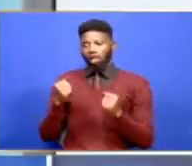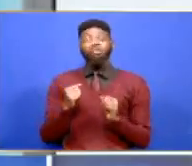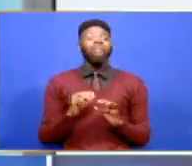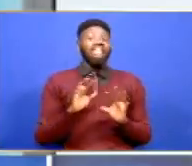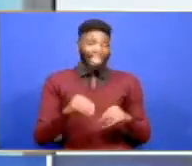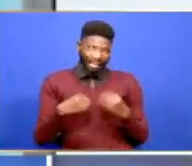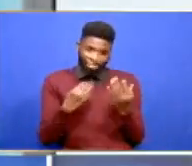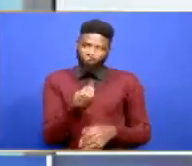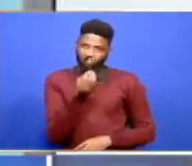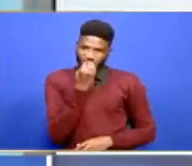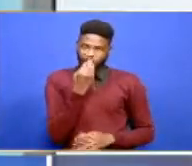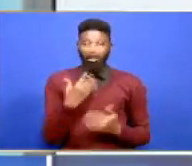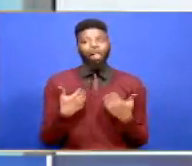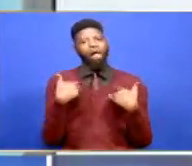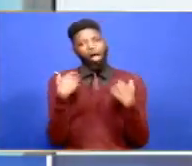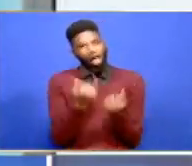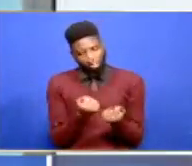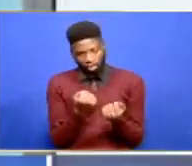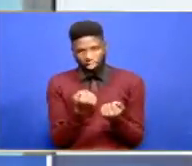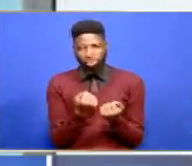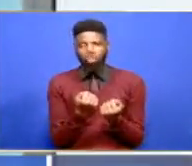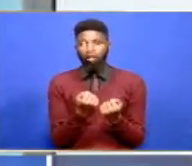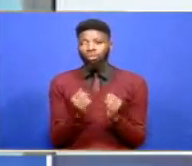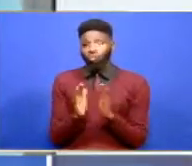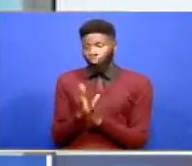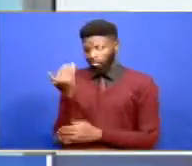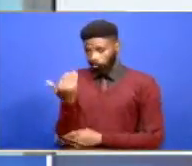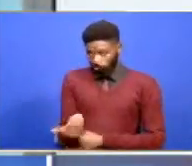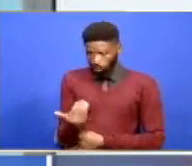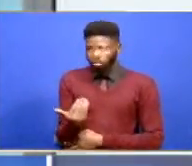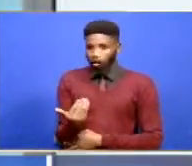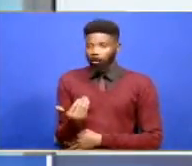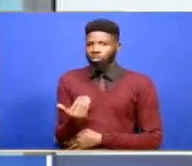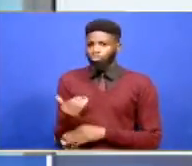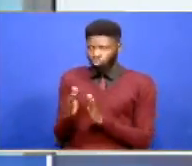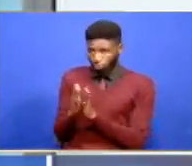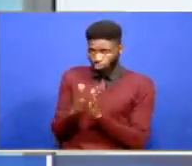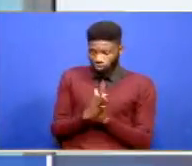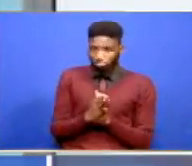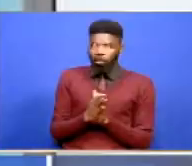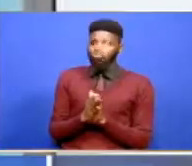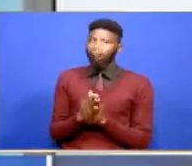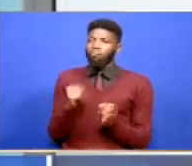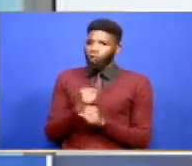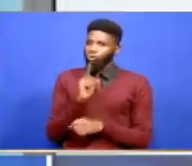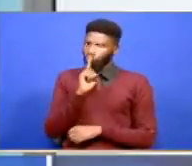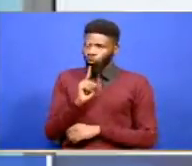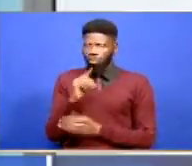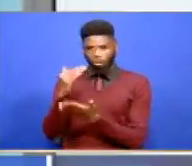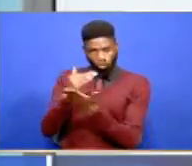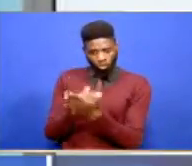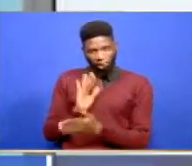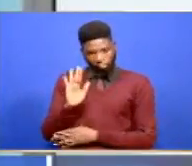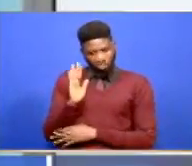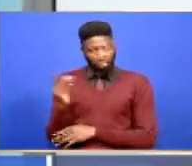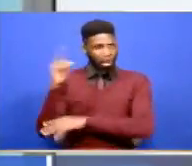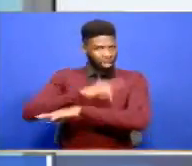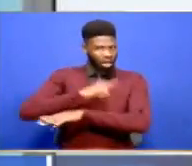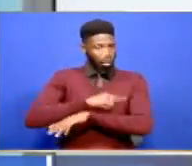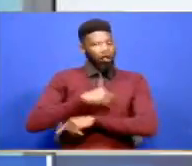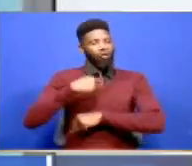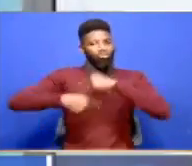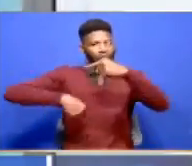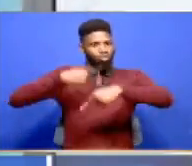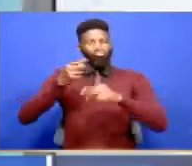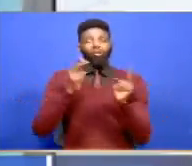diet. Kuwa na mtoto wako, hakikisha desturi zake za siku zinaendelea kama kawaida.